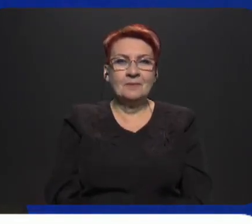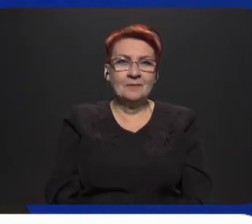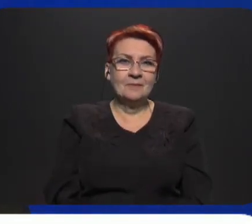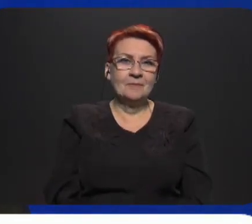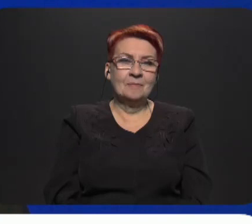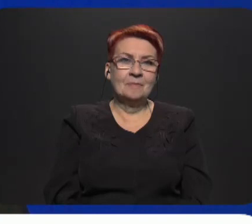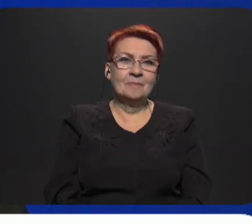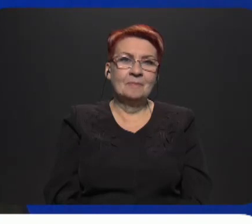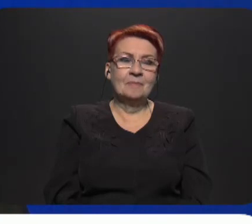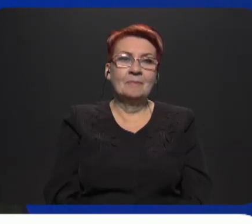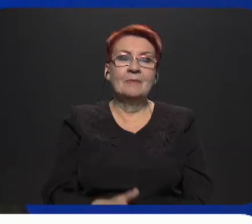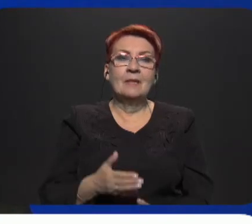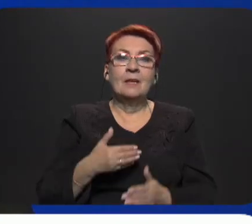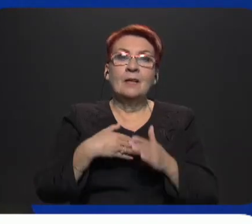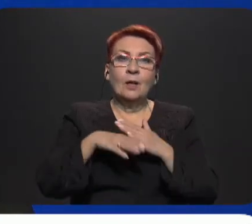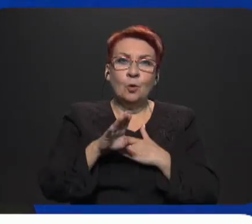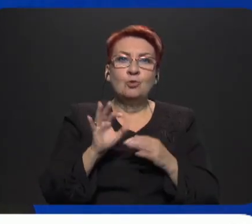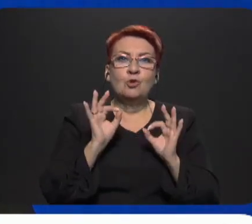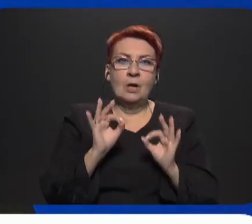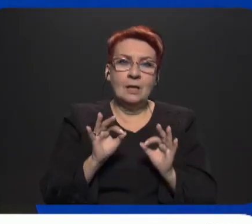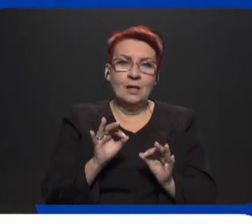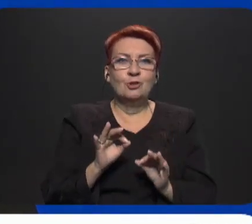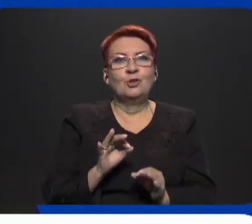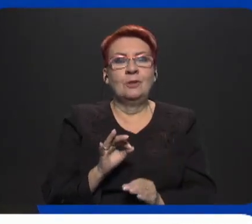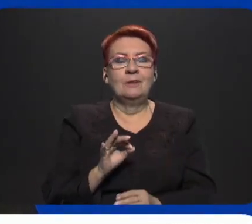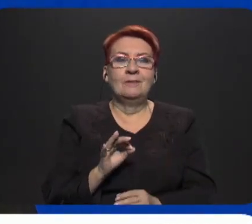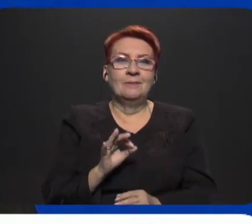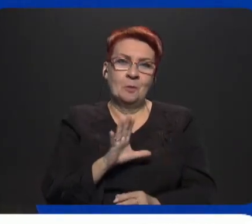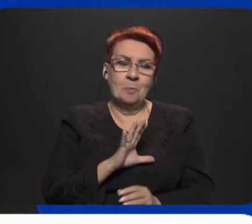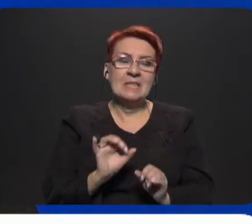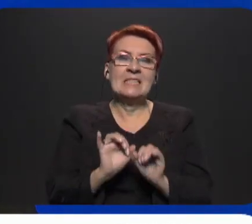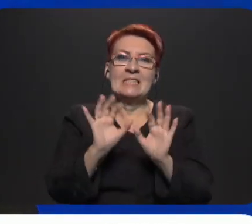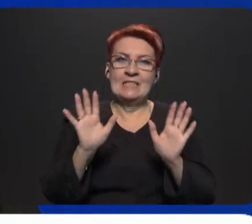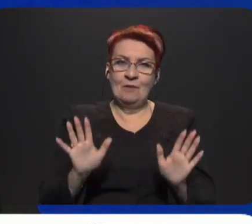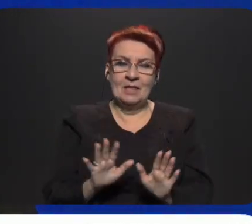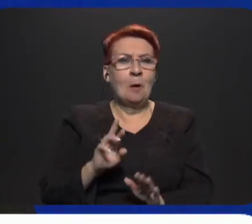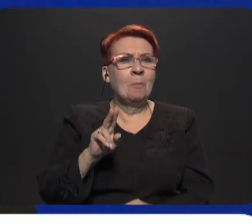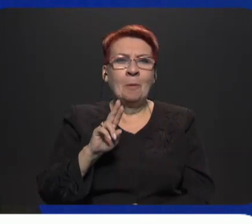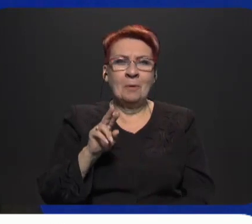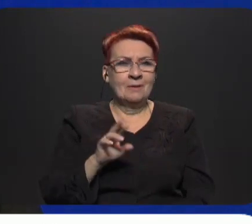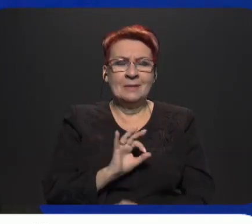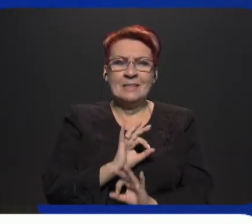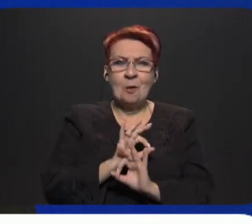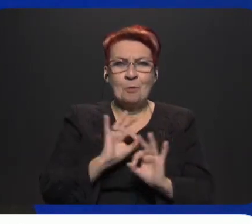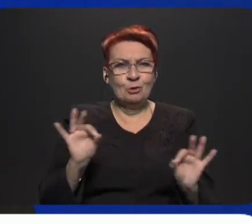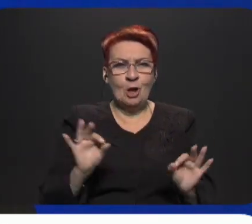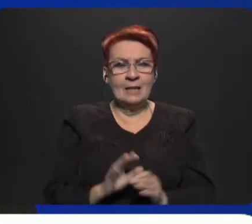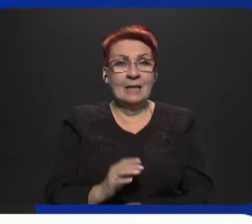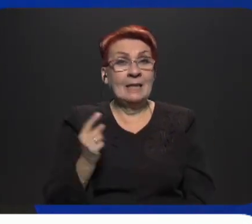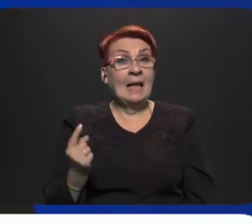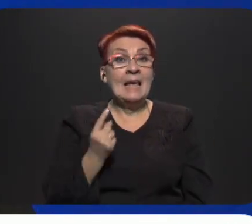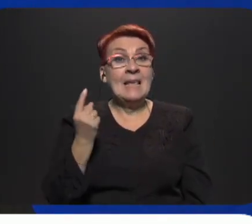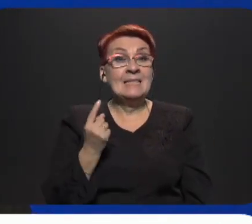Спасибо. Ну, лучше, конечно же, становиться святыми. Это было бы замечательно. Единственное,